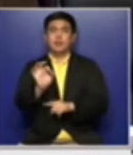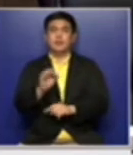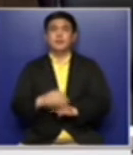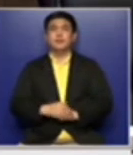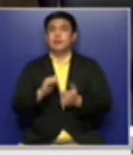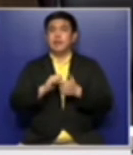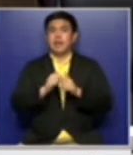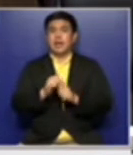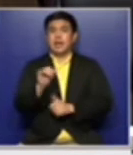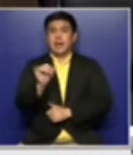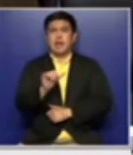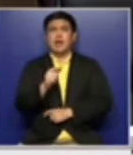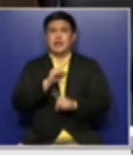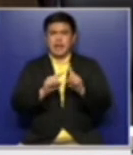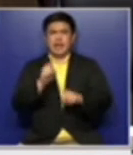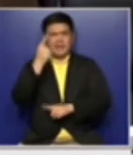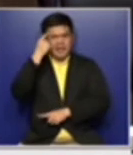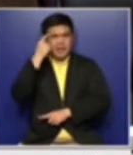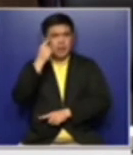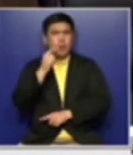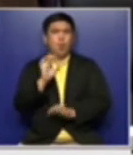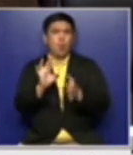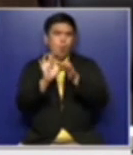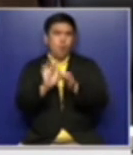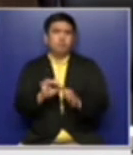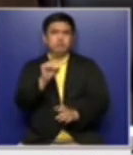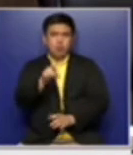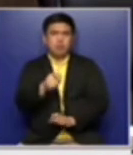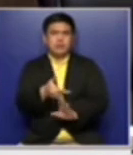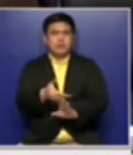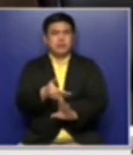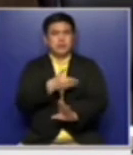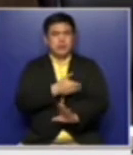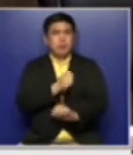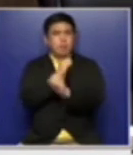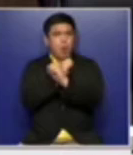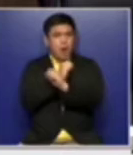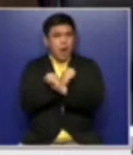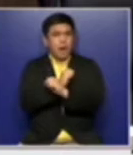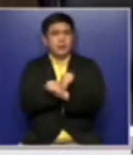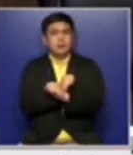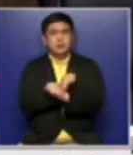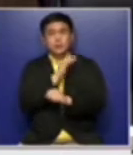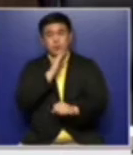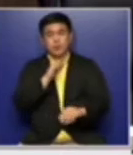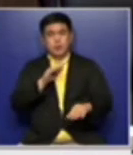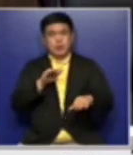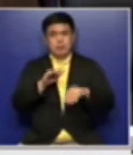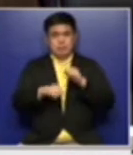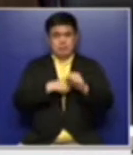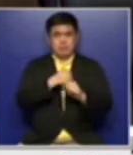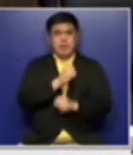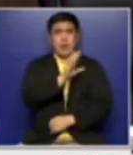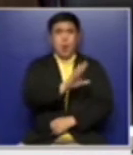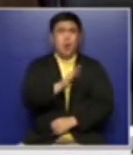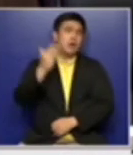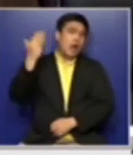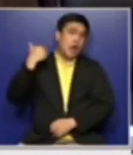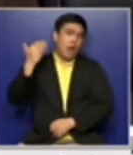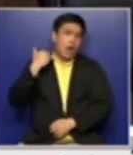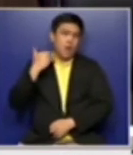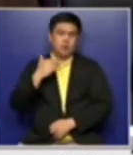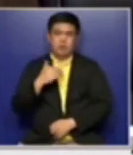60% แต่เราต้องตระหนักว่าสัดส่วนดังกล่าวนี้นะครับเป็นสัดส่วนของปีที่แล้ว